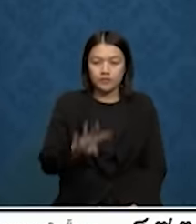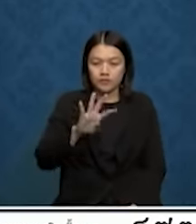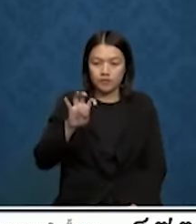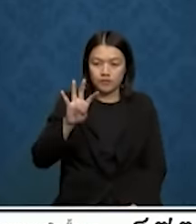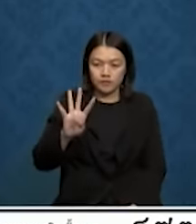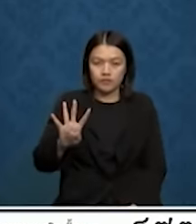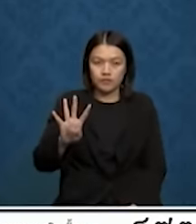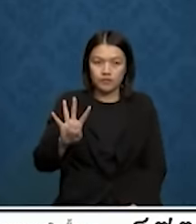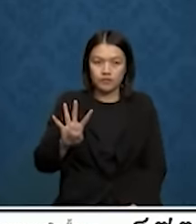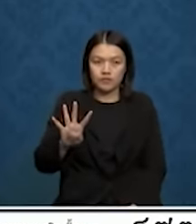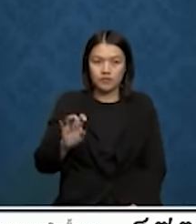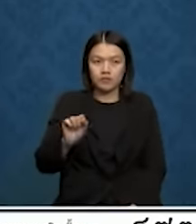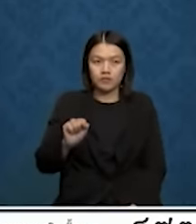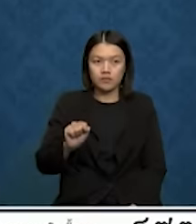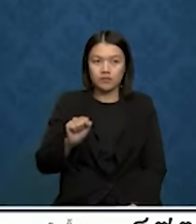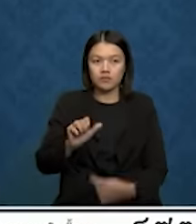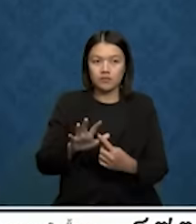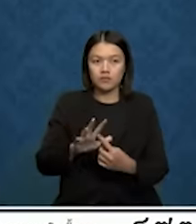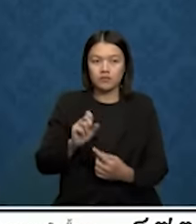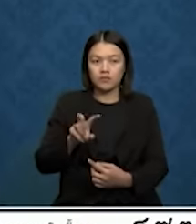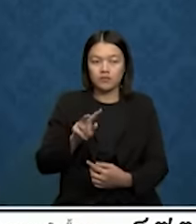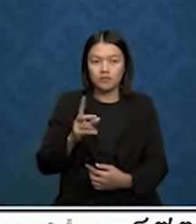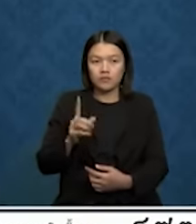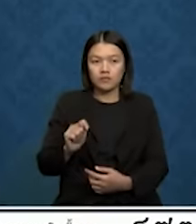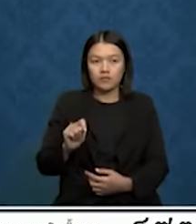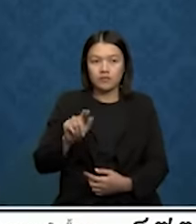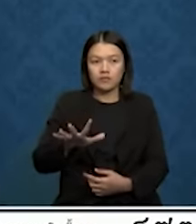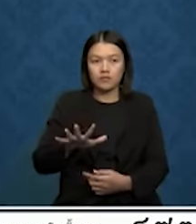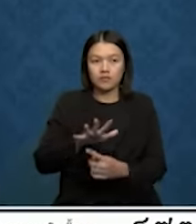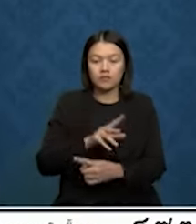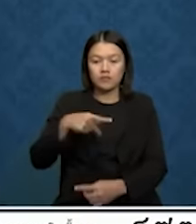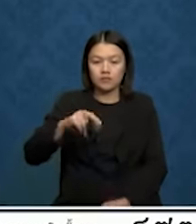404นายสลิดพงษ์เกี่ยวข้อง เห็นชอบครับ